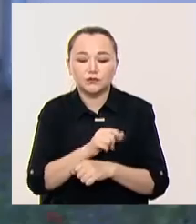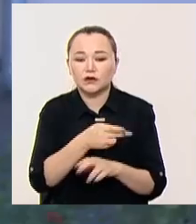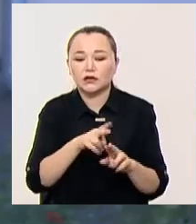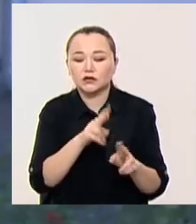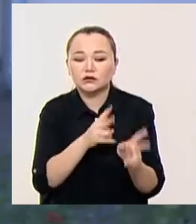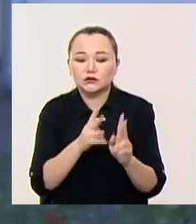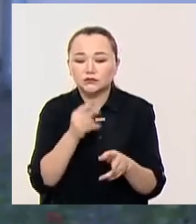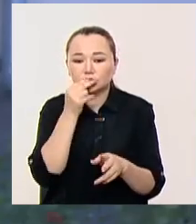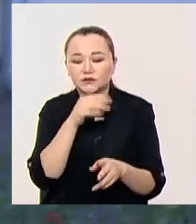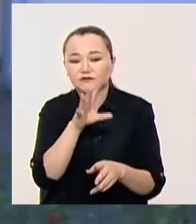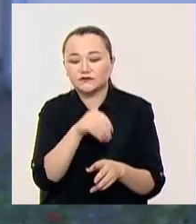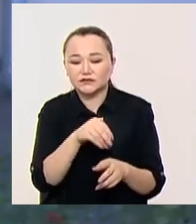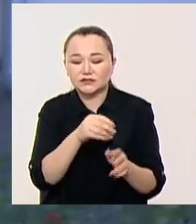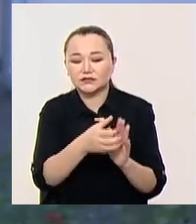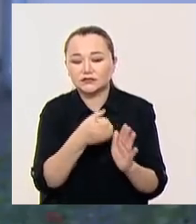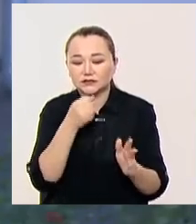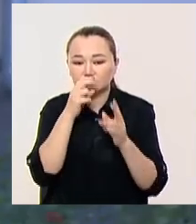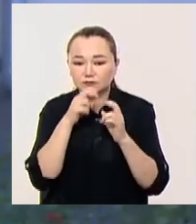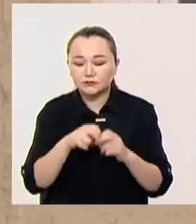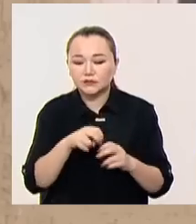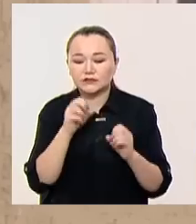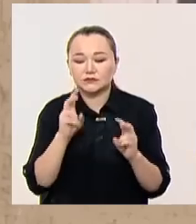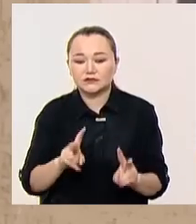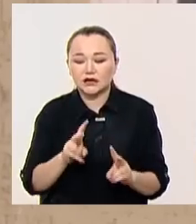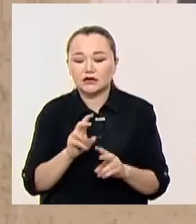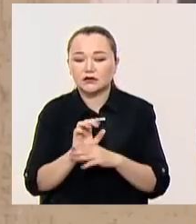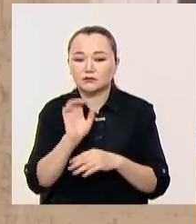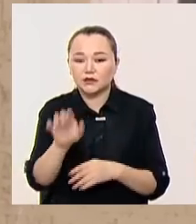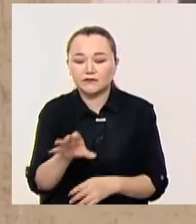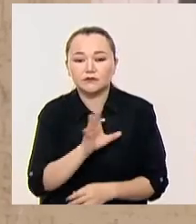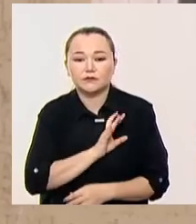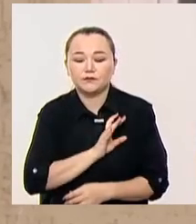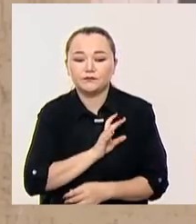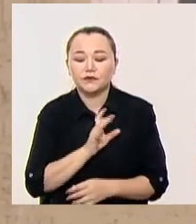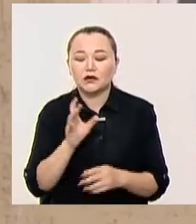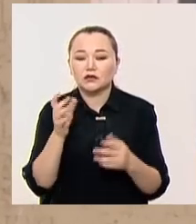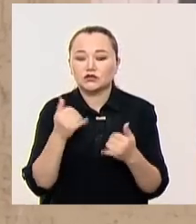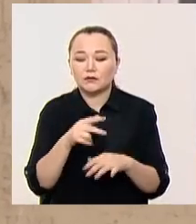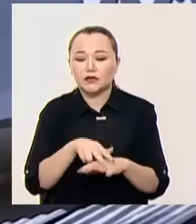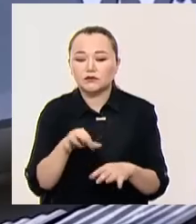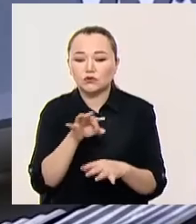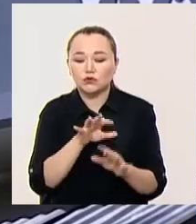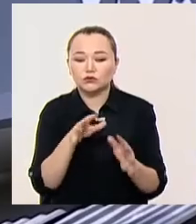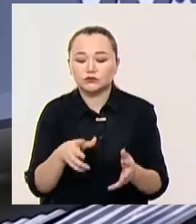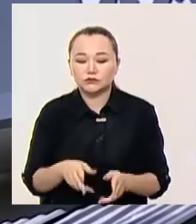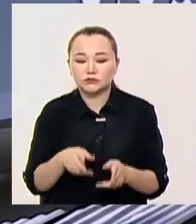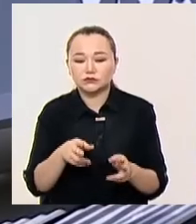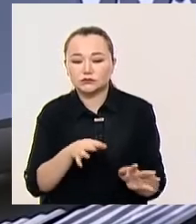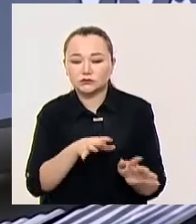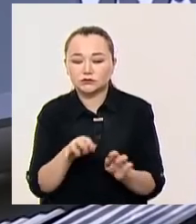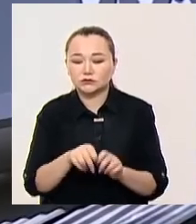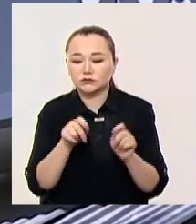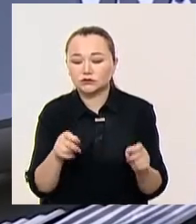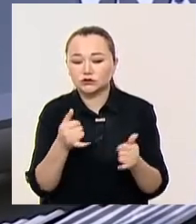дайындалған тағамдардан алынған сынама арнайы сараптамаға жөнелтілген. Полицейлер бул жайт боюнча кылмыштык иш козгоду.